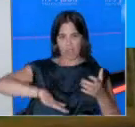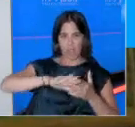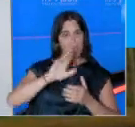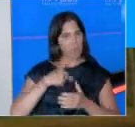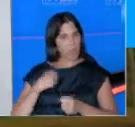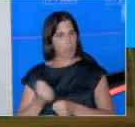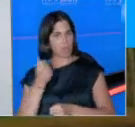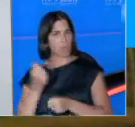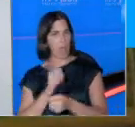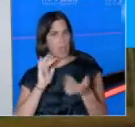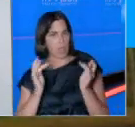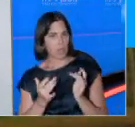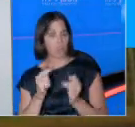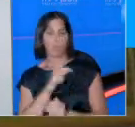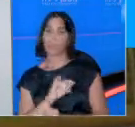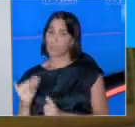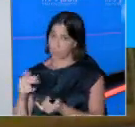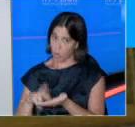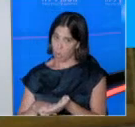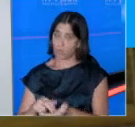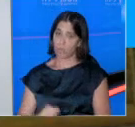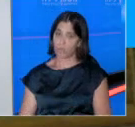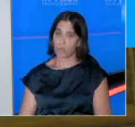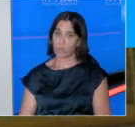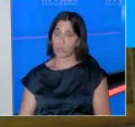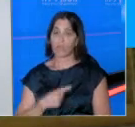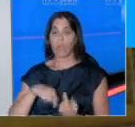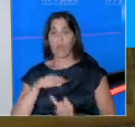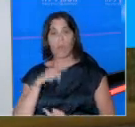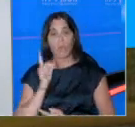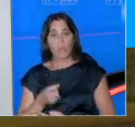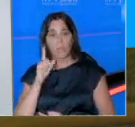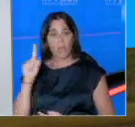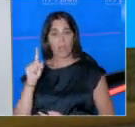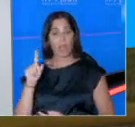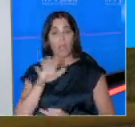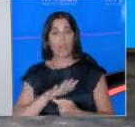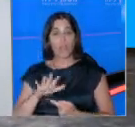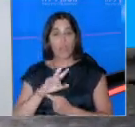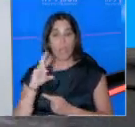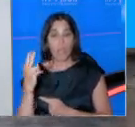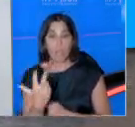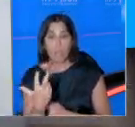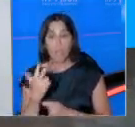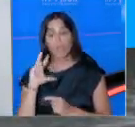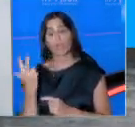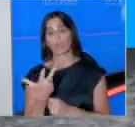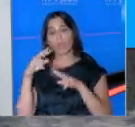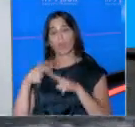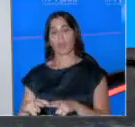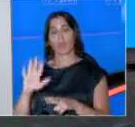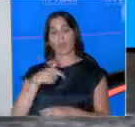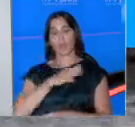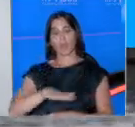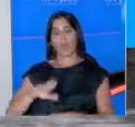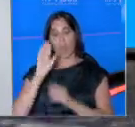אז פעלתי מול המשנה. נכון מאוד. ואנחנו צריכים לדעת, שטח ציבורי או ציבורי, גם כשילדים